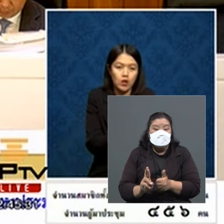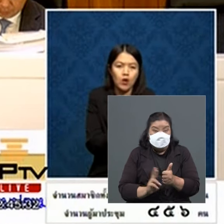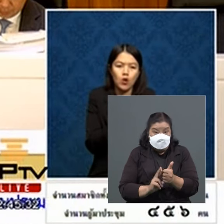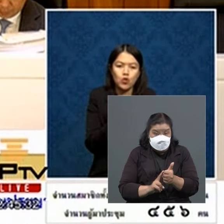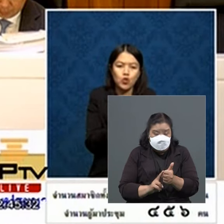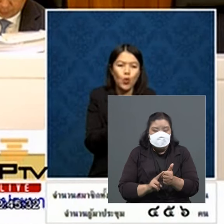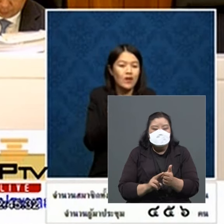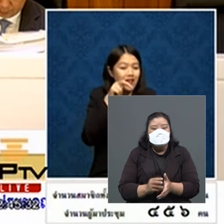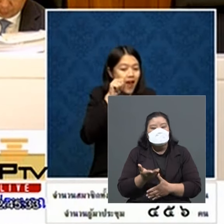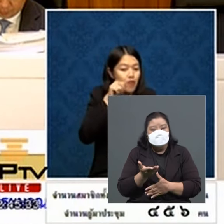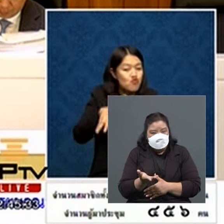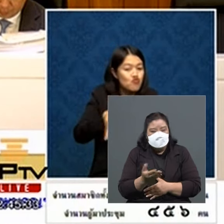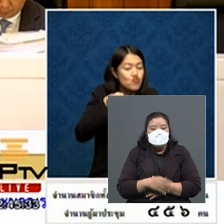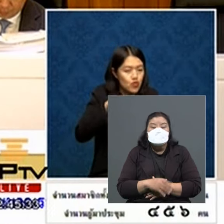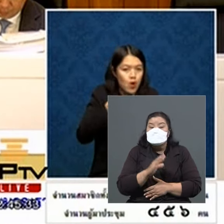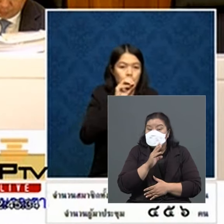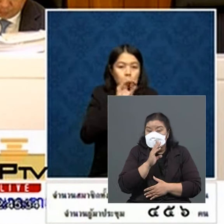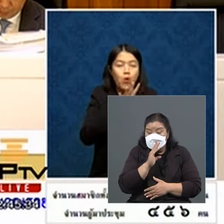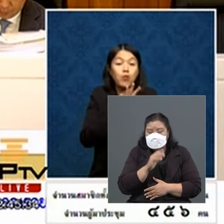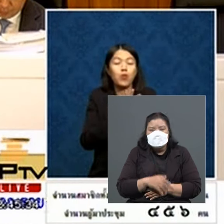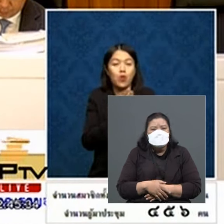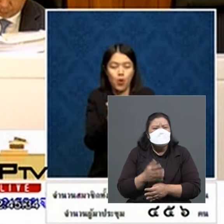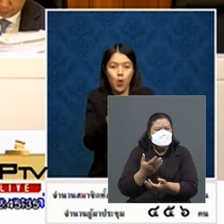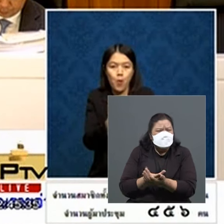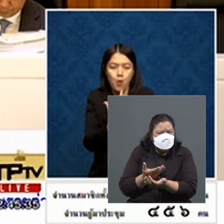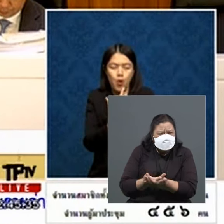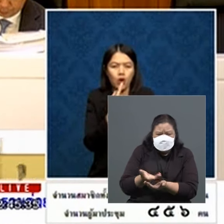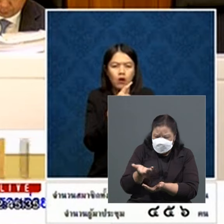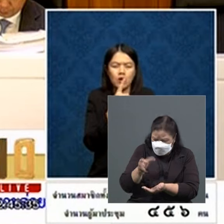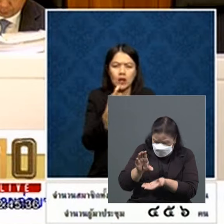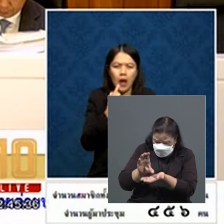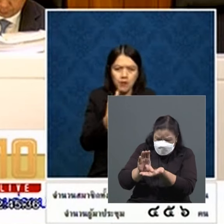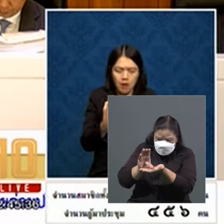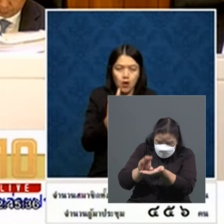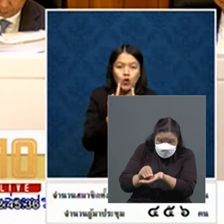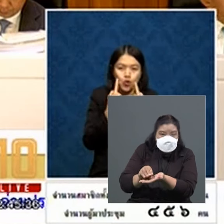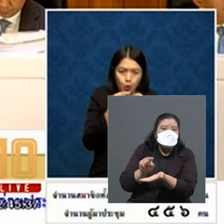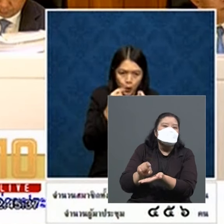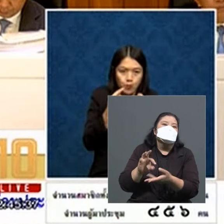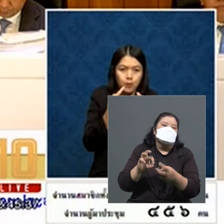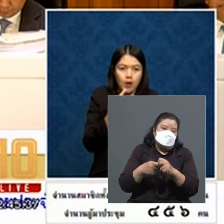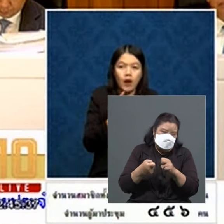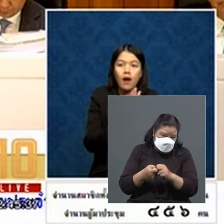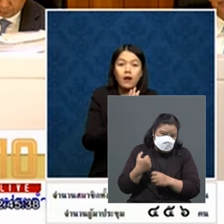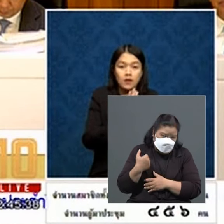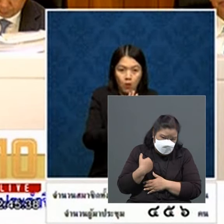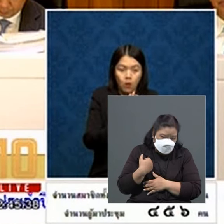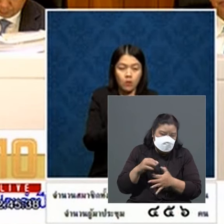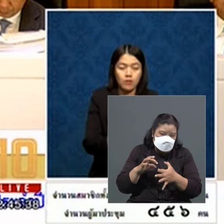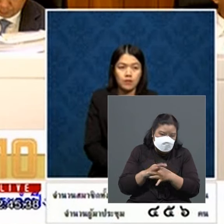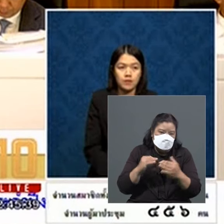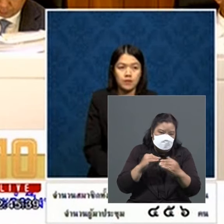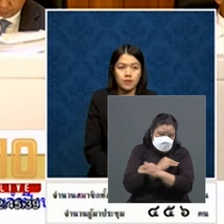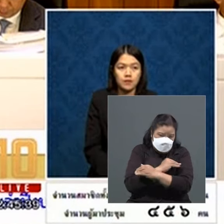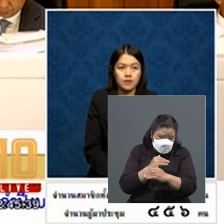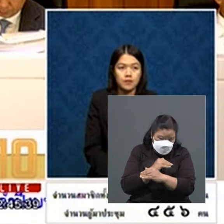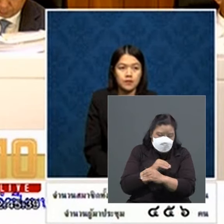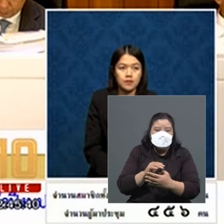แจงบอกว่าหากมีการปรับลดงบประมาณตามที่ฝ่ายค้านเสนอจะส่งผลต่อการพัฒนาด้านคมนาคมครับและก็ระบบ